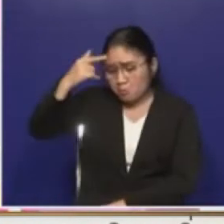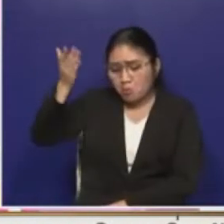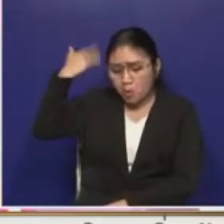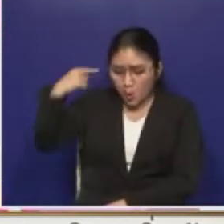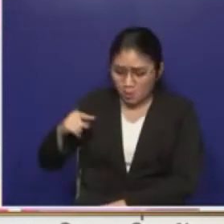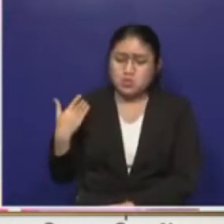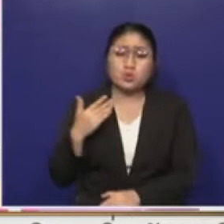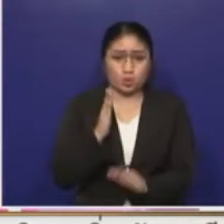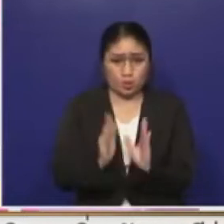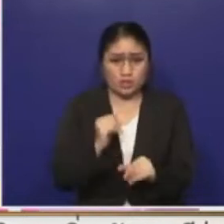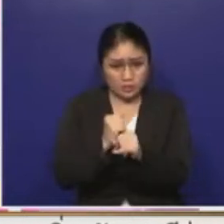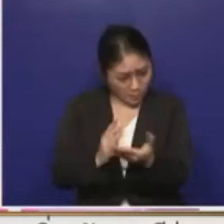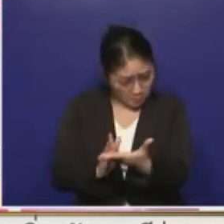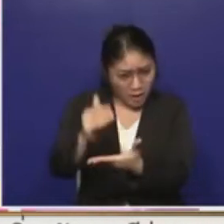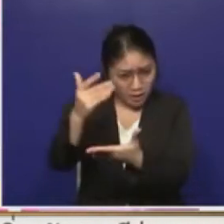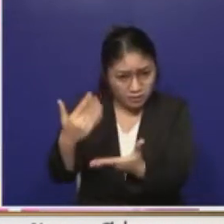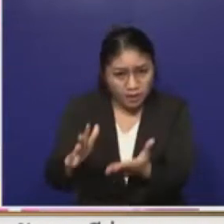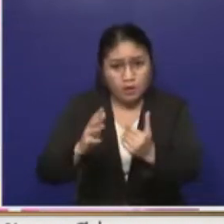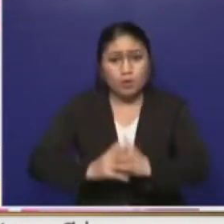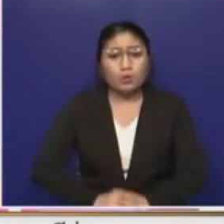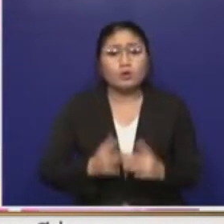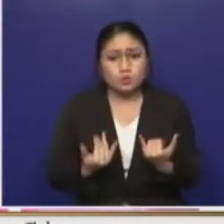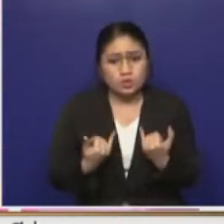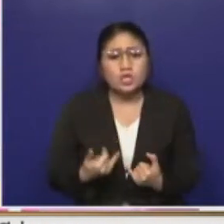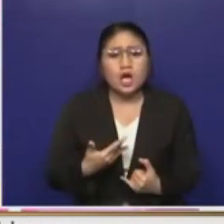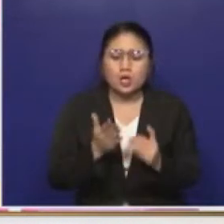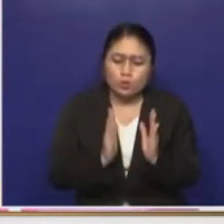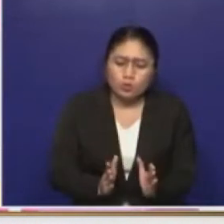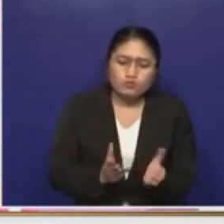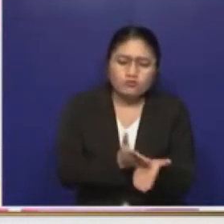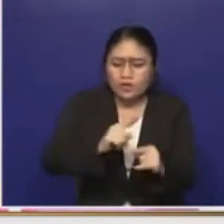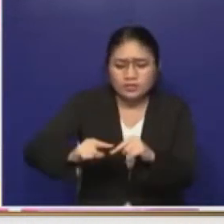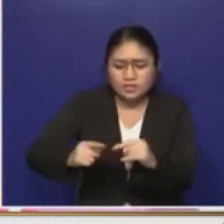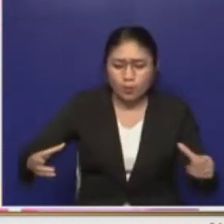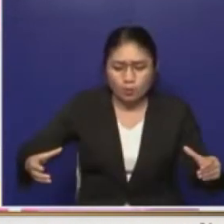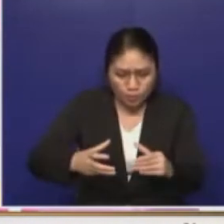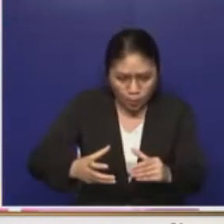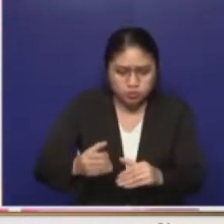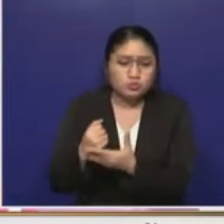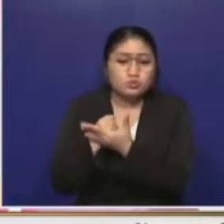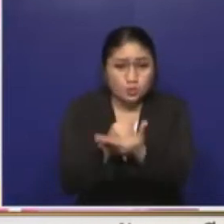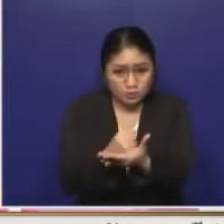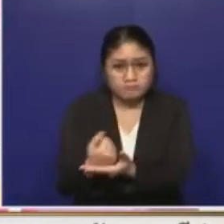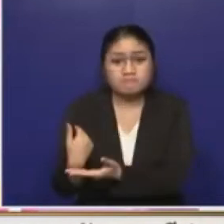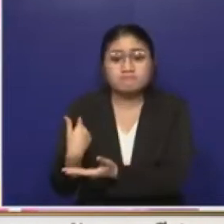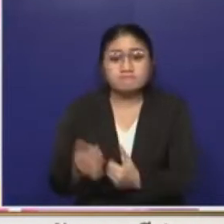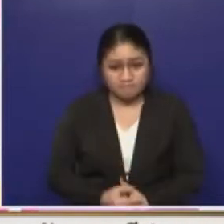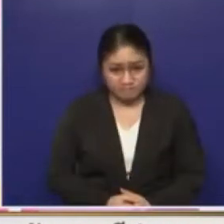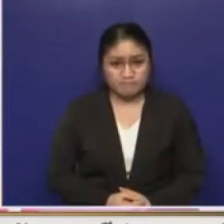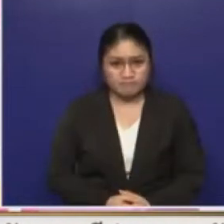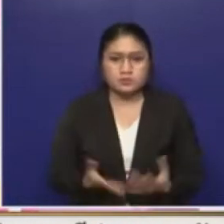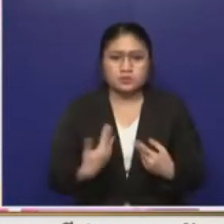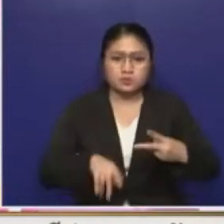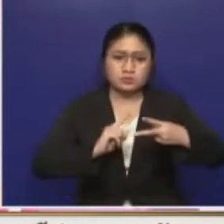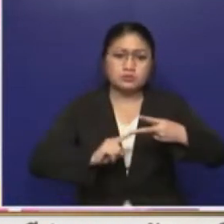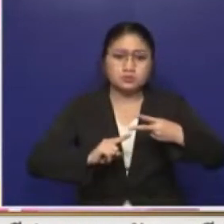สงขลาโมเดลและก็มุกดาหารโมเดลได้ให้ทุกฝ่ายมาร่วมกันได้ช่วยกันรับรองในเขตแล้วก็ช่วยเหลือพี่น้องประชาชนนะครับเรื่องที่สองครับท่